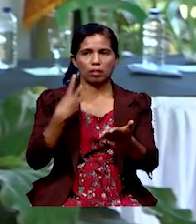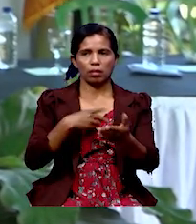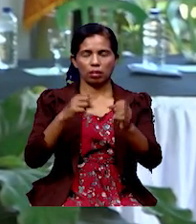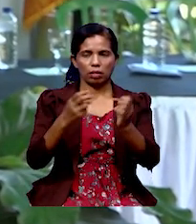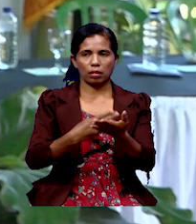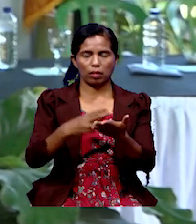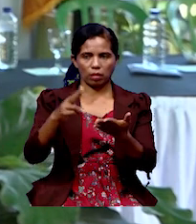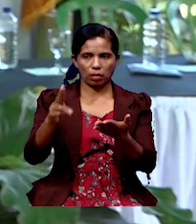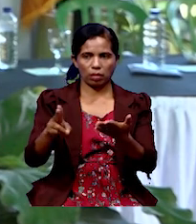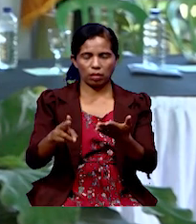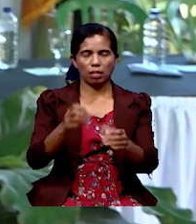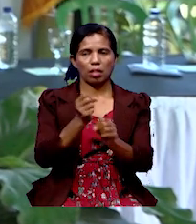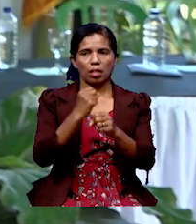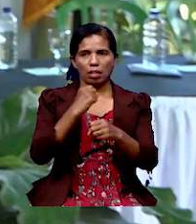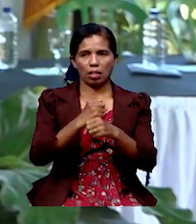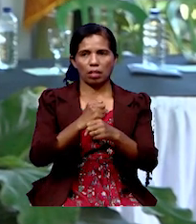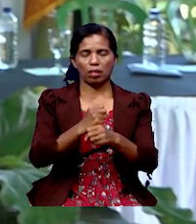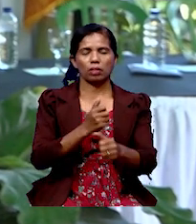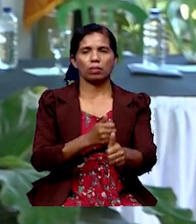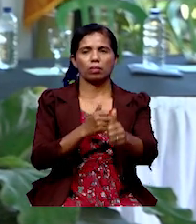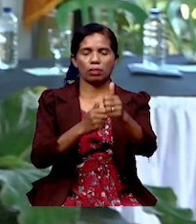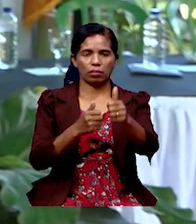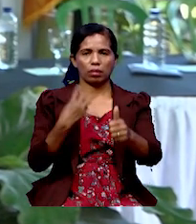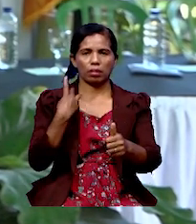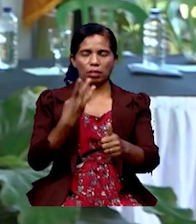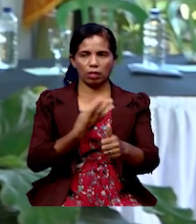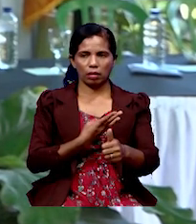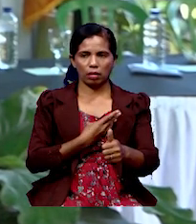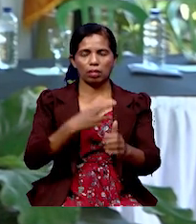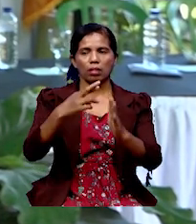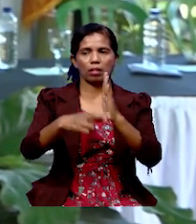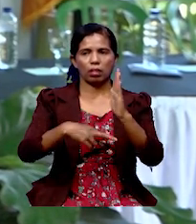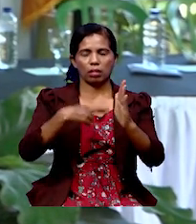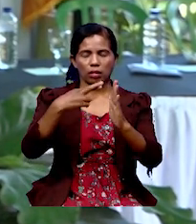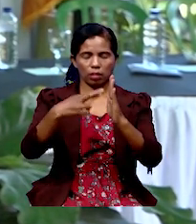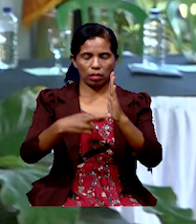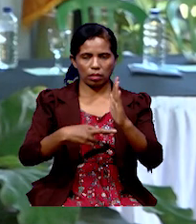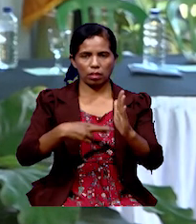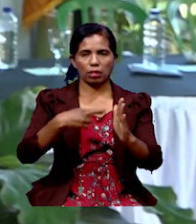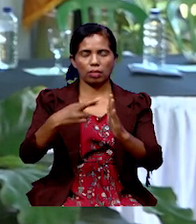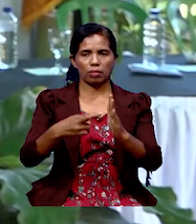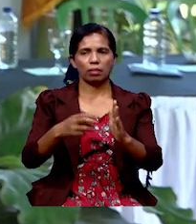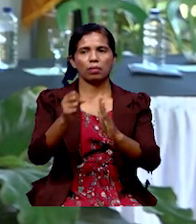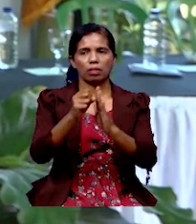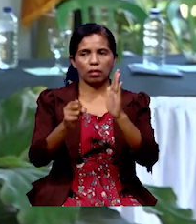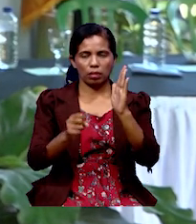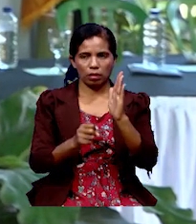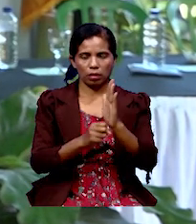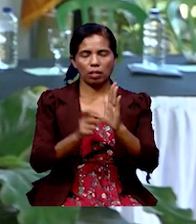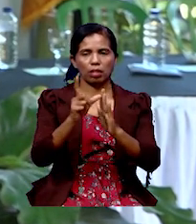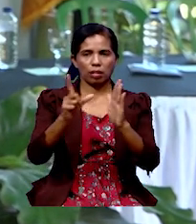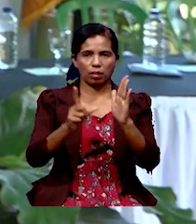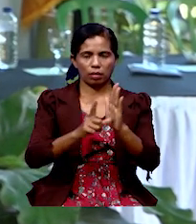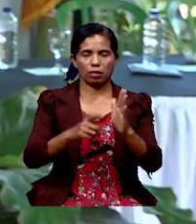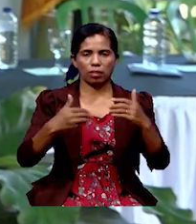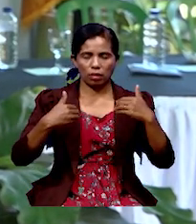unestudadi halo buat nebe tengke base apa itenya regulam internal imos statuto ka lei nebe mak